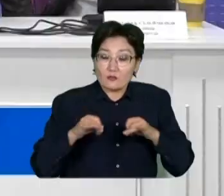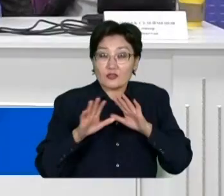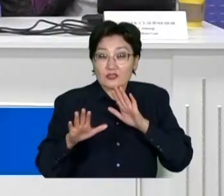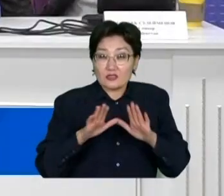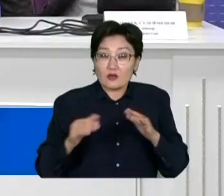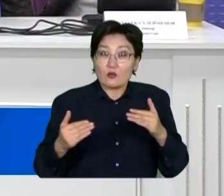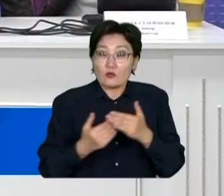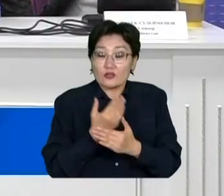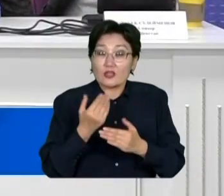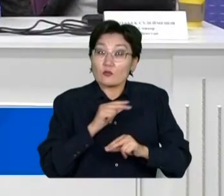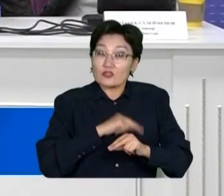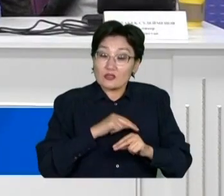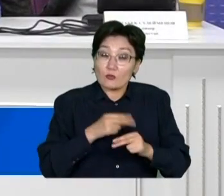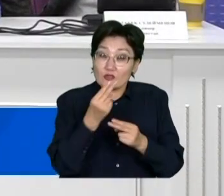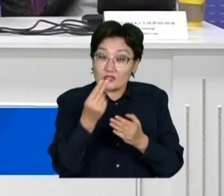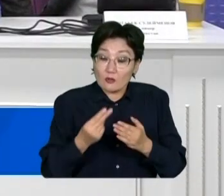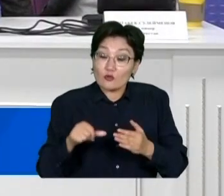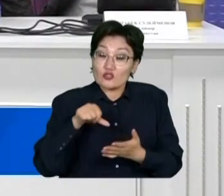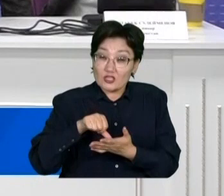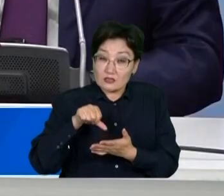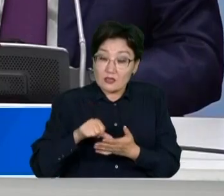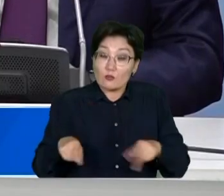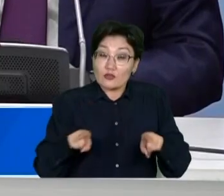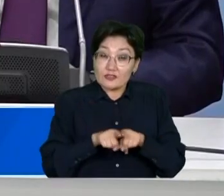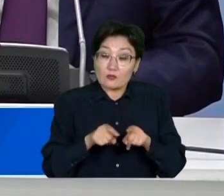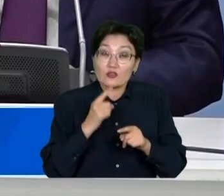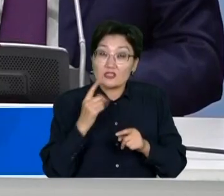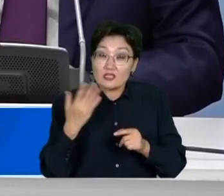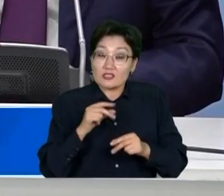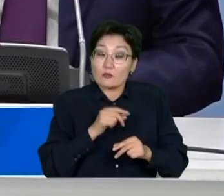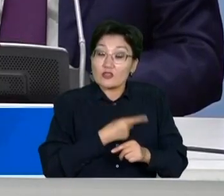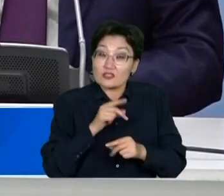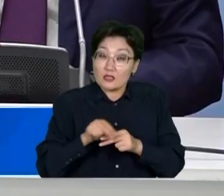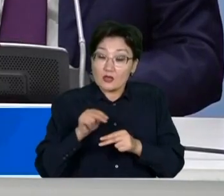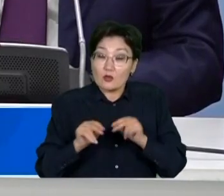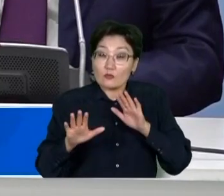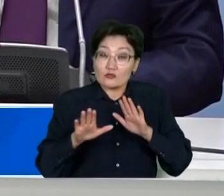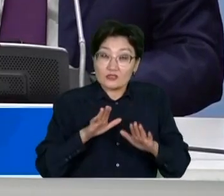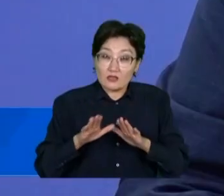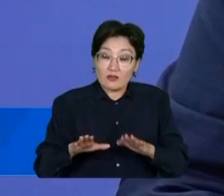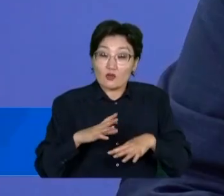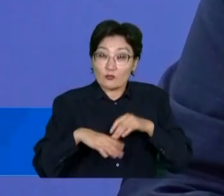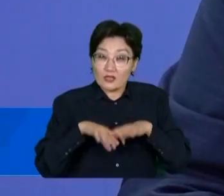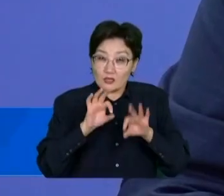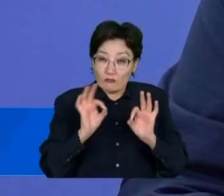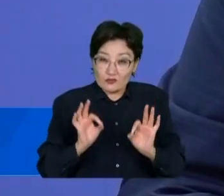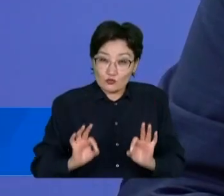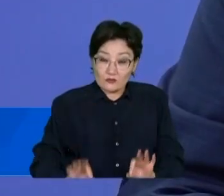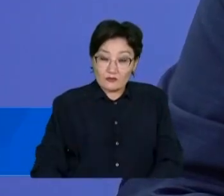и креативных работ художников и участников, а также лекции, мастер-классы и ярмарки прикладного искусства.